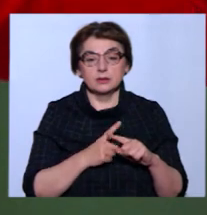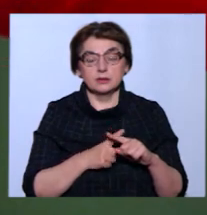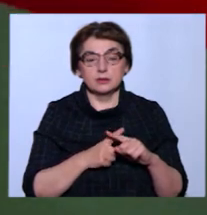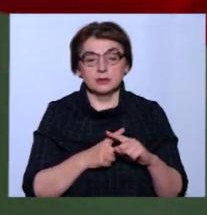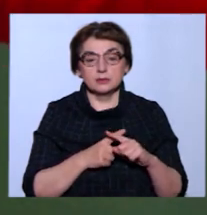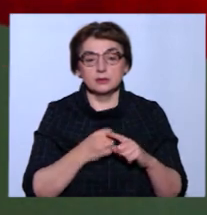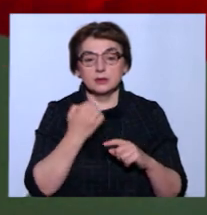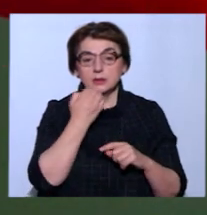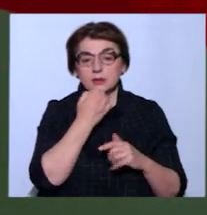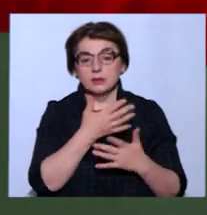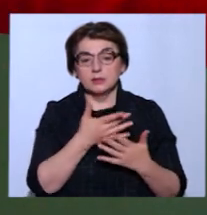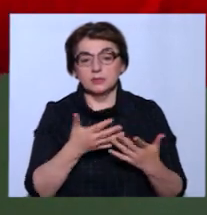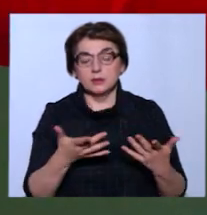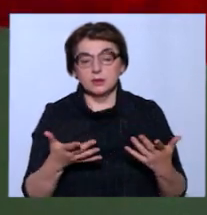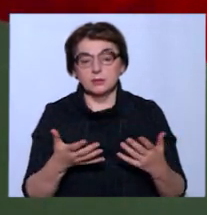საგნებს